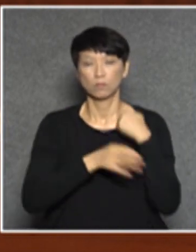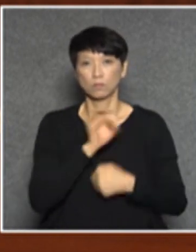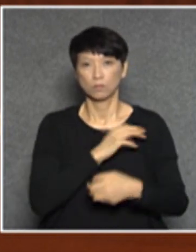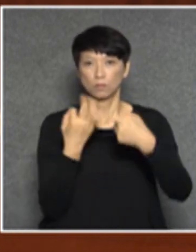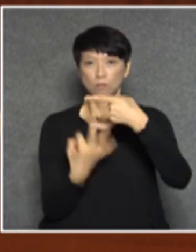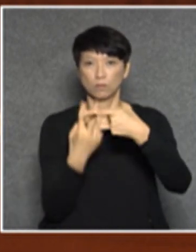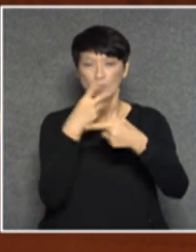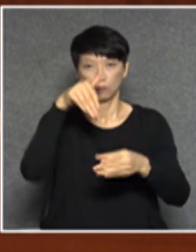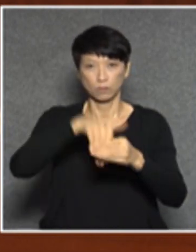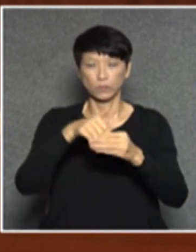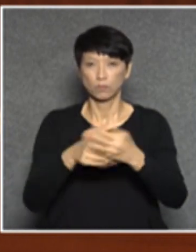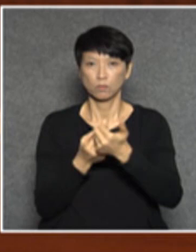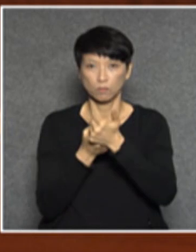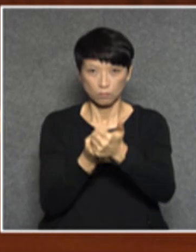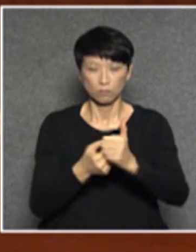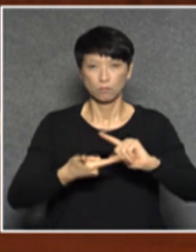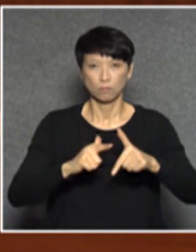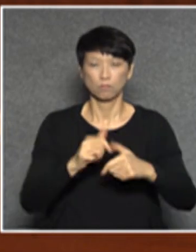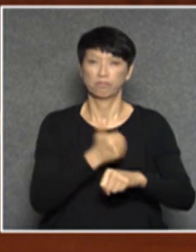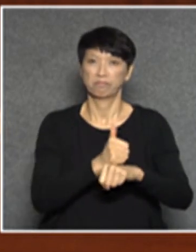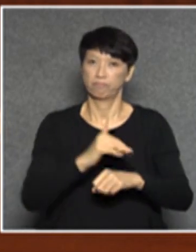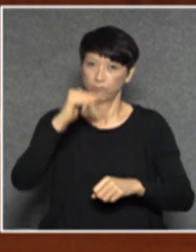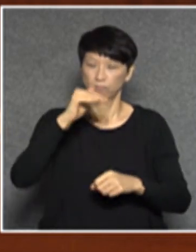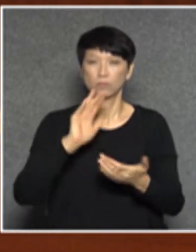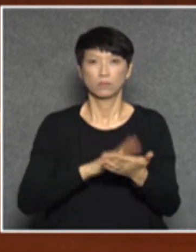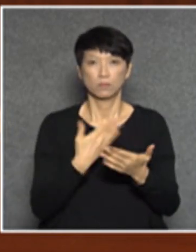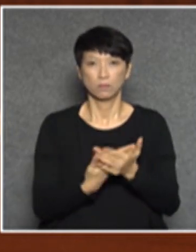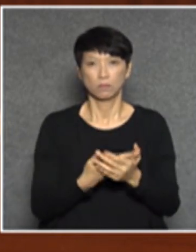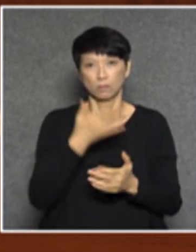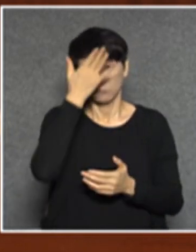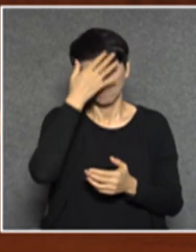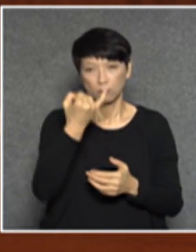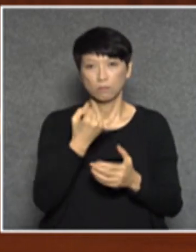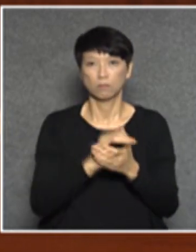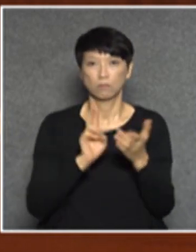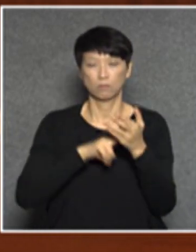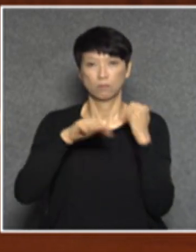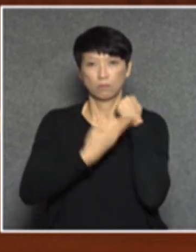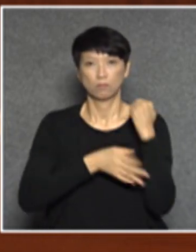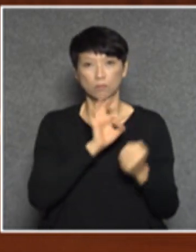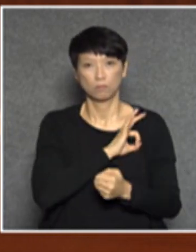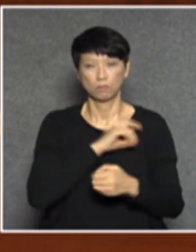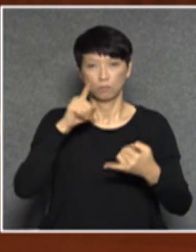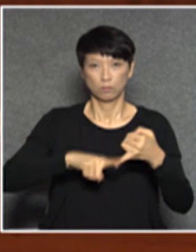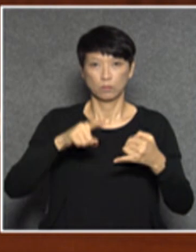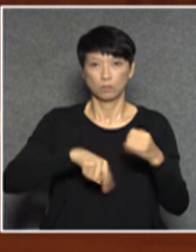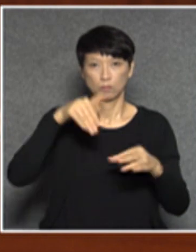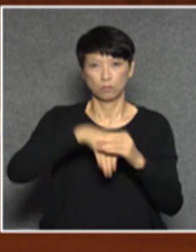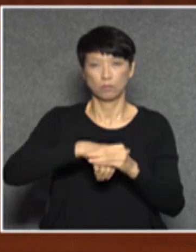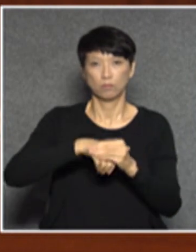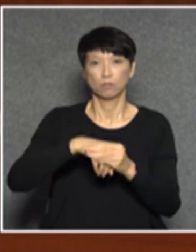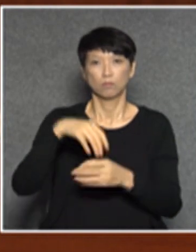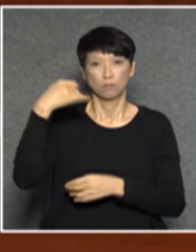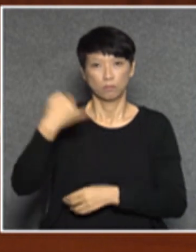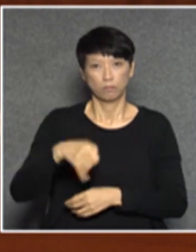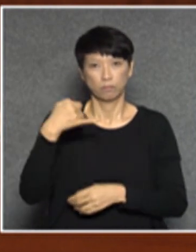投票支持的方案。可惜這個方案不獲立法會通過，香港500萬合資格的